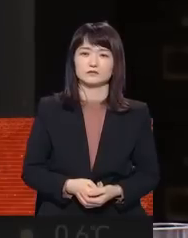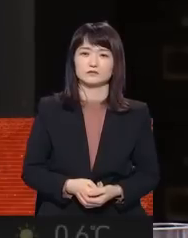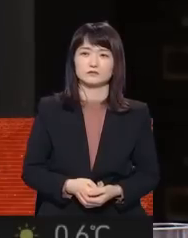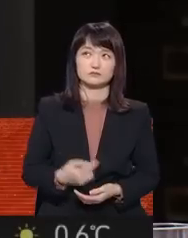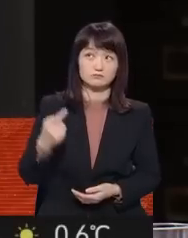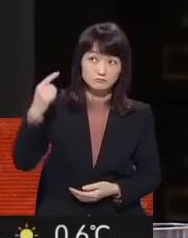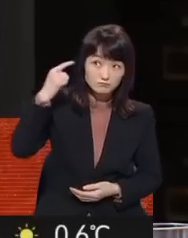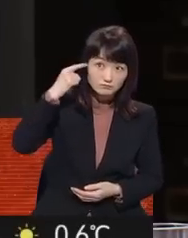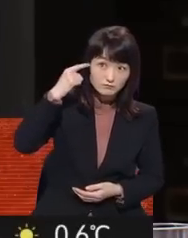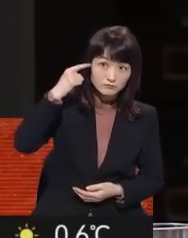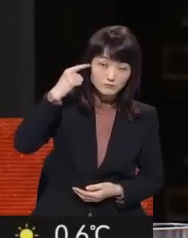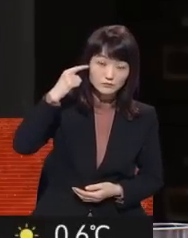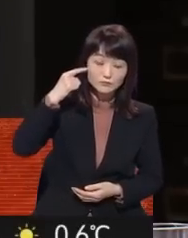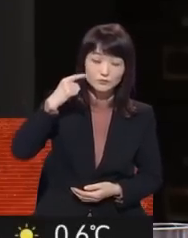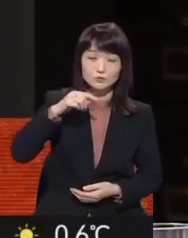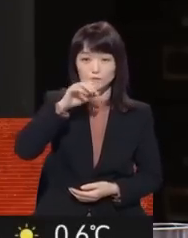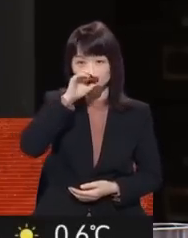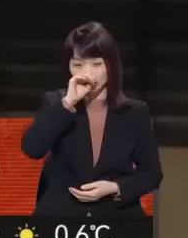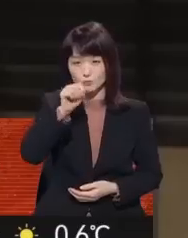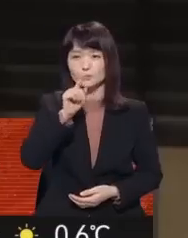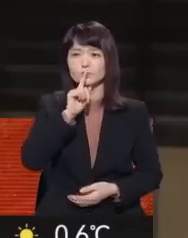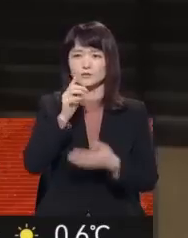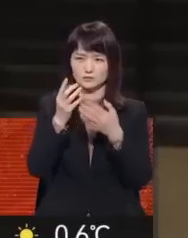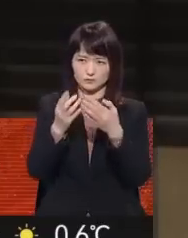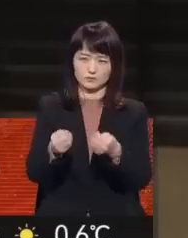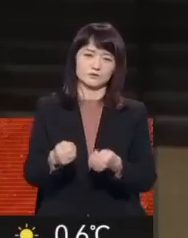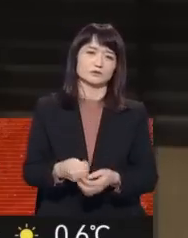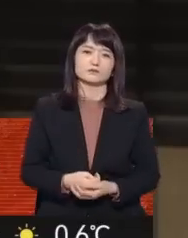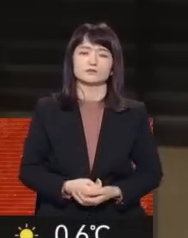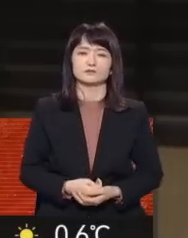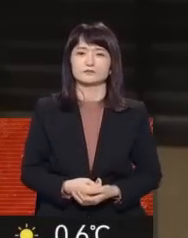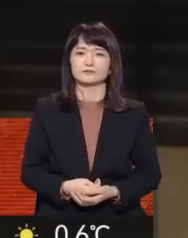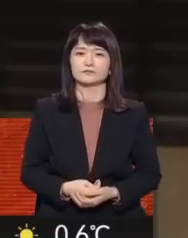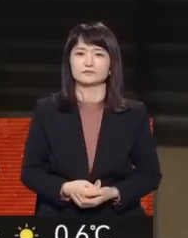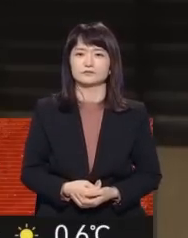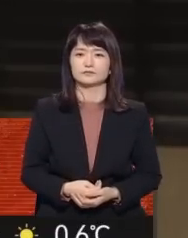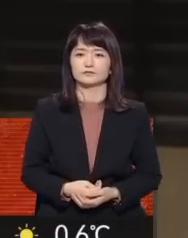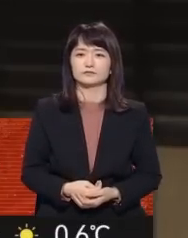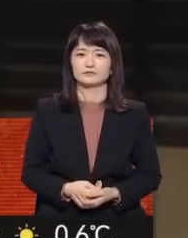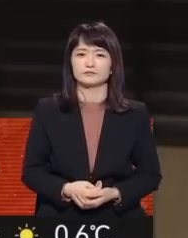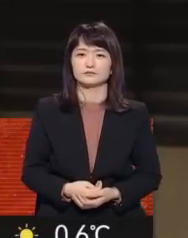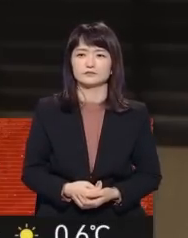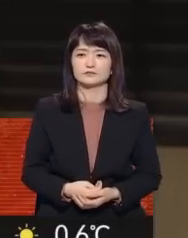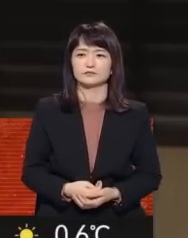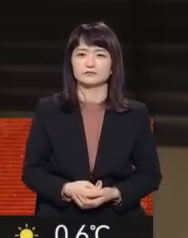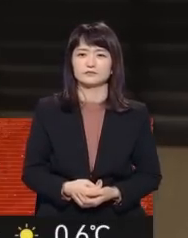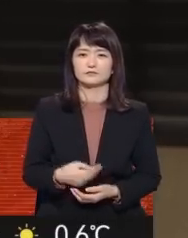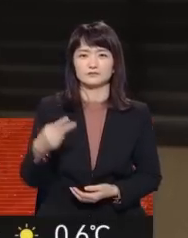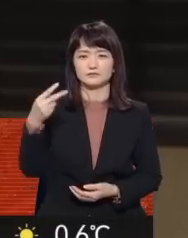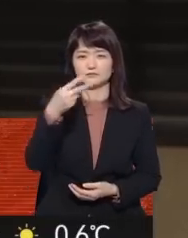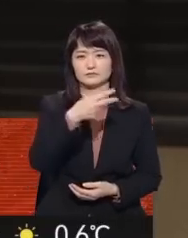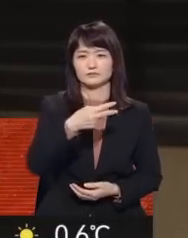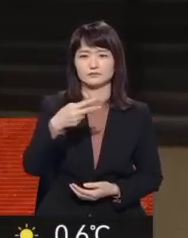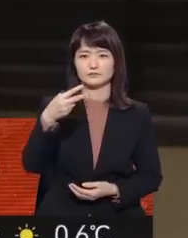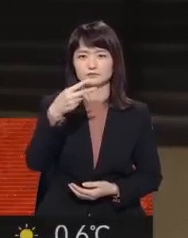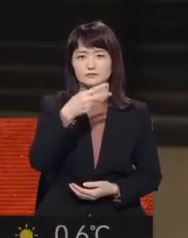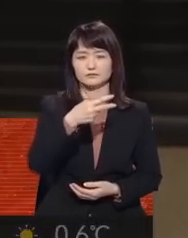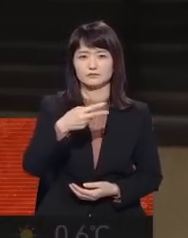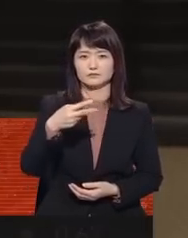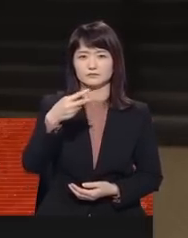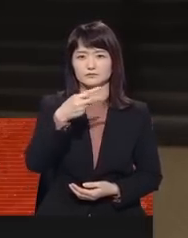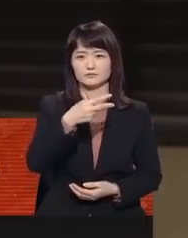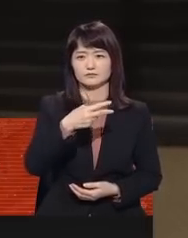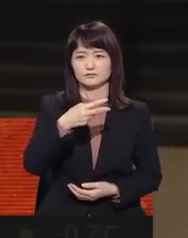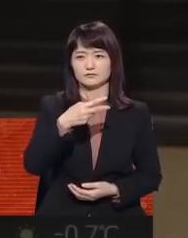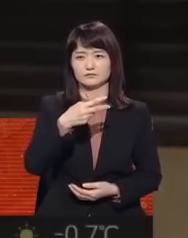말씀들을 좀 하셨더라고요 주옥 같은 말들을 좀 해 가지고 이게 좀 알려져 있긴 한데요 지금 2002년도에 사제 한 3천억